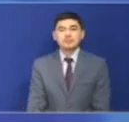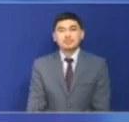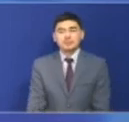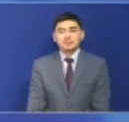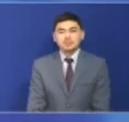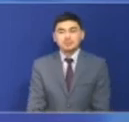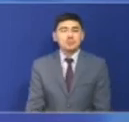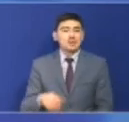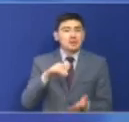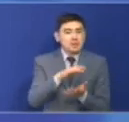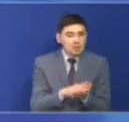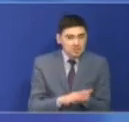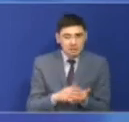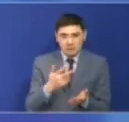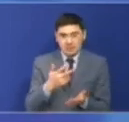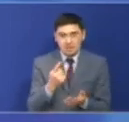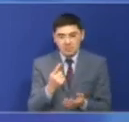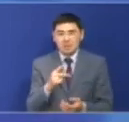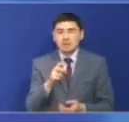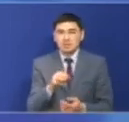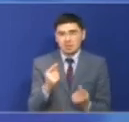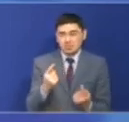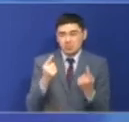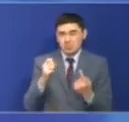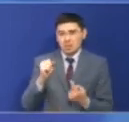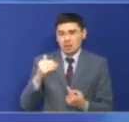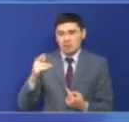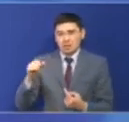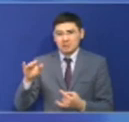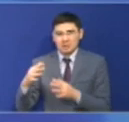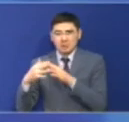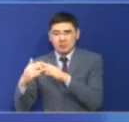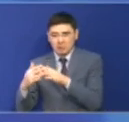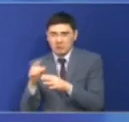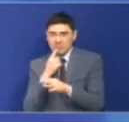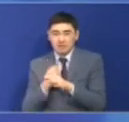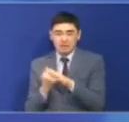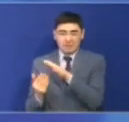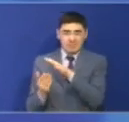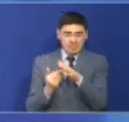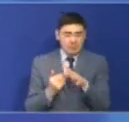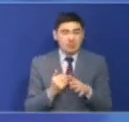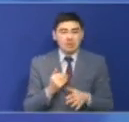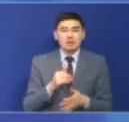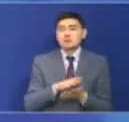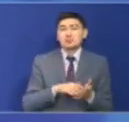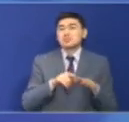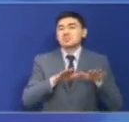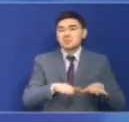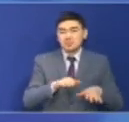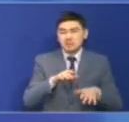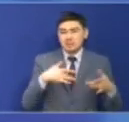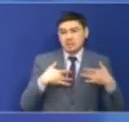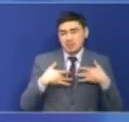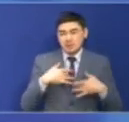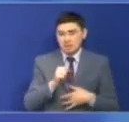Торжественное мероприятие, посвященное 31-й годовщине вывода советских войск из Афганистана, продолжилось в театре имени Абая. Здесь для воинов-афганцев, а